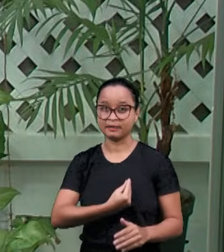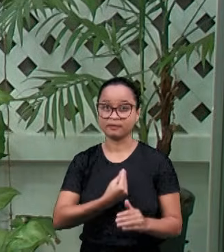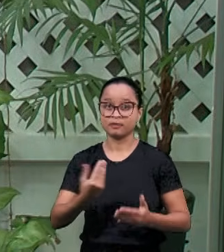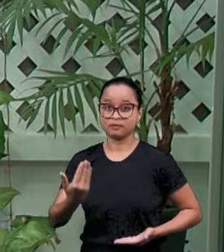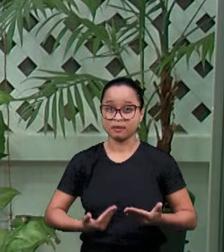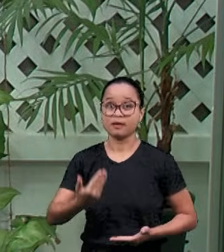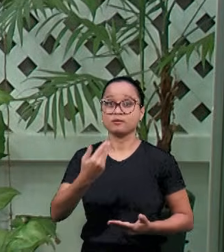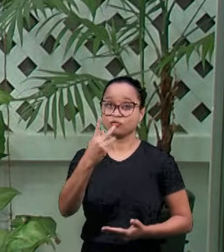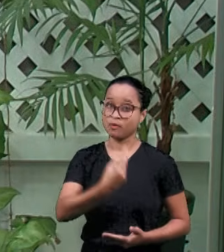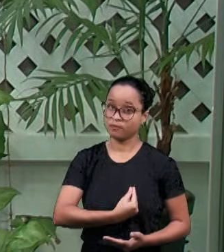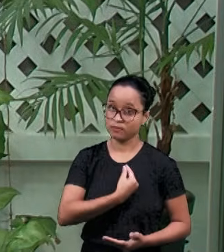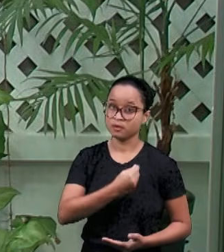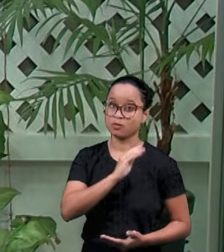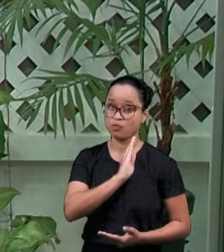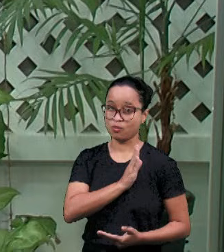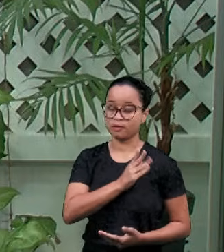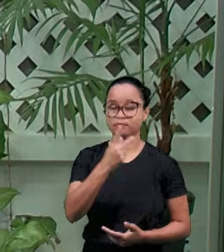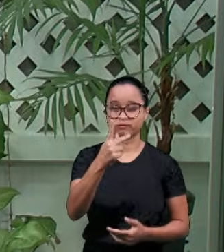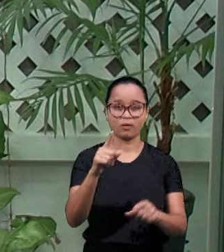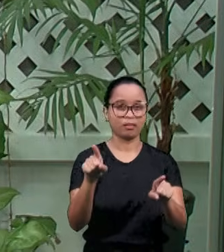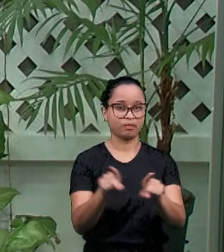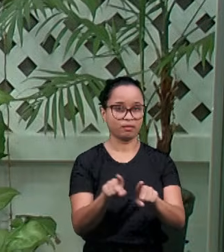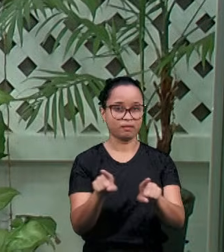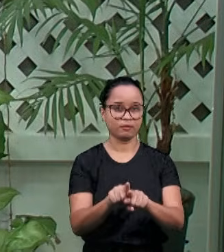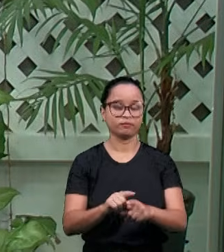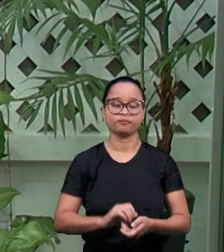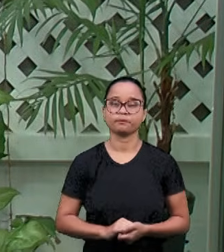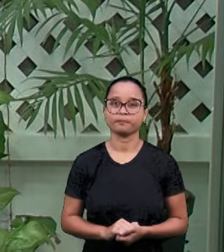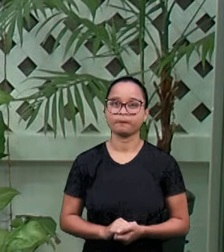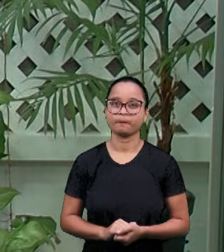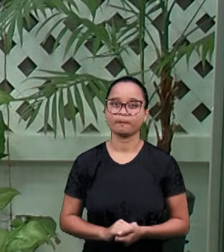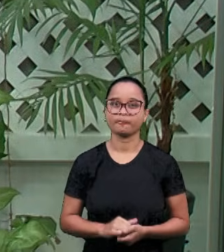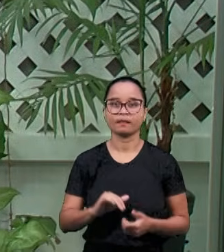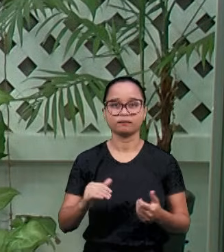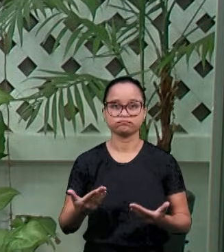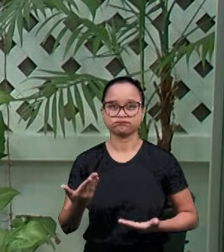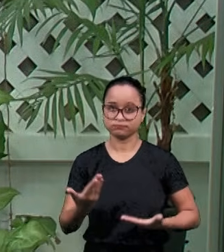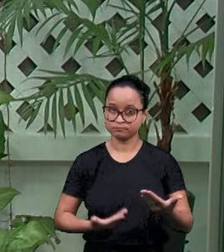votre cœur. Mes frères,